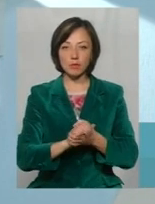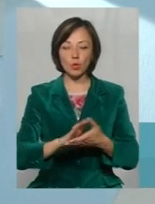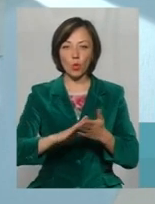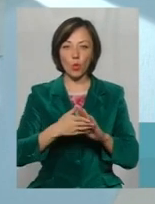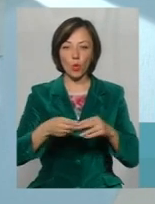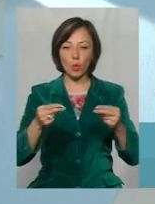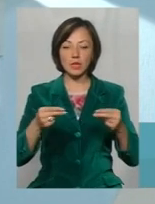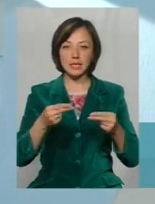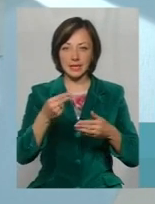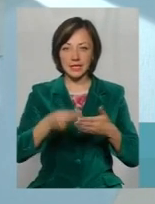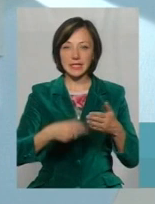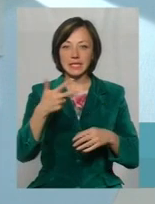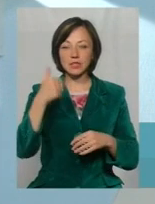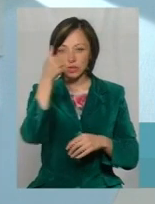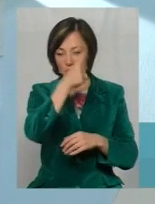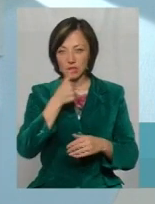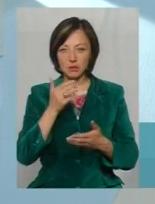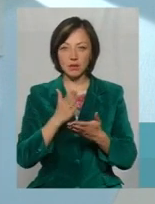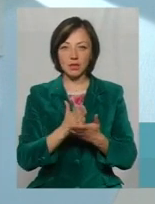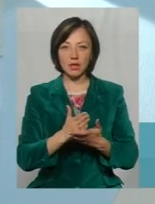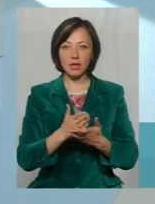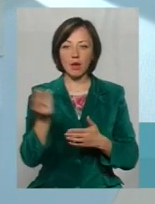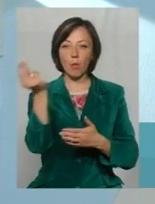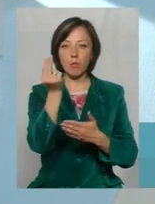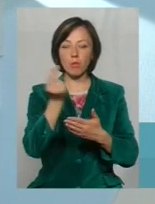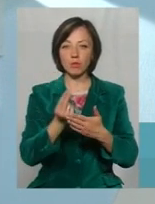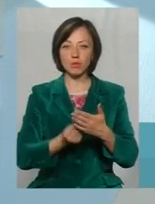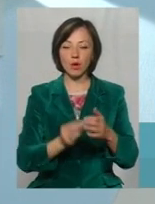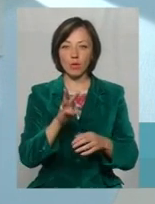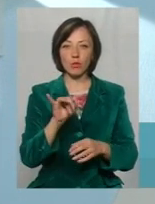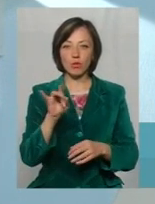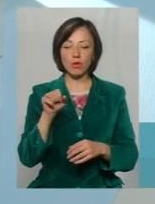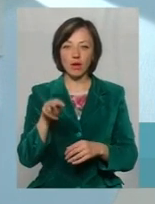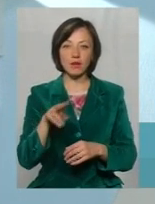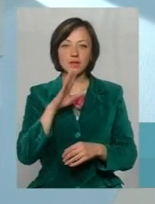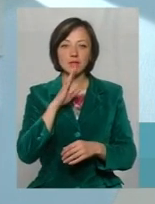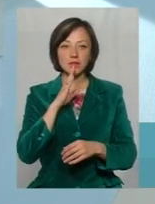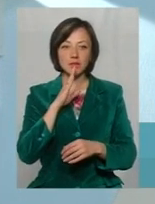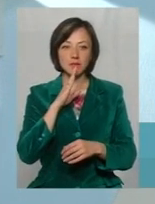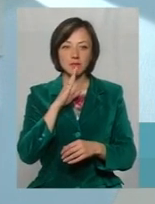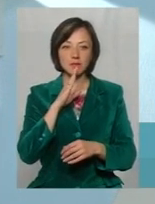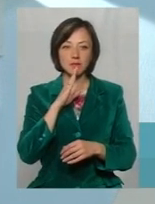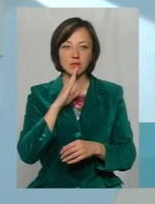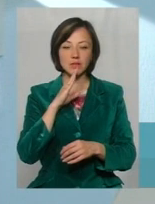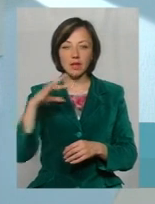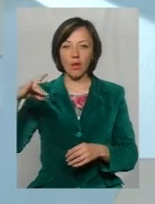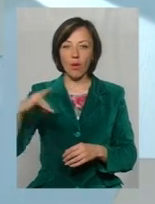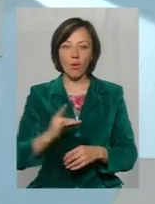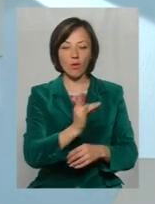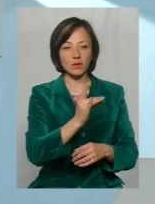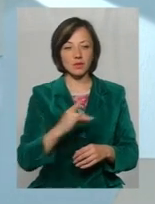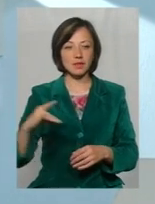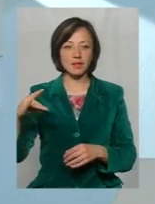30-річчя, то ми можемо бачити мурал, який є дівчинка на Гойдалці, який нам